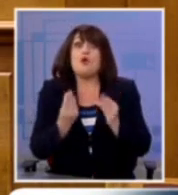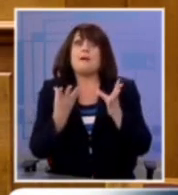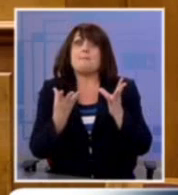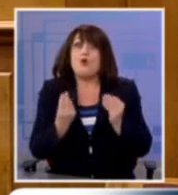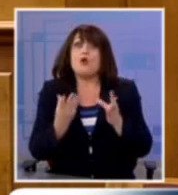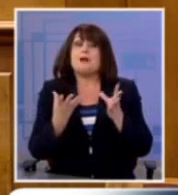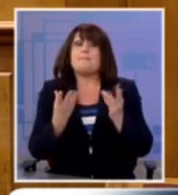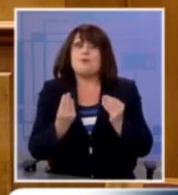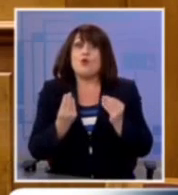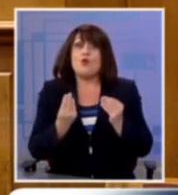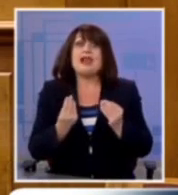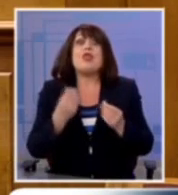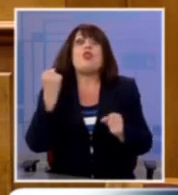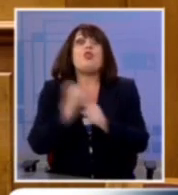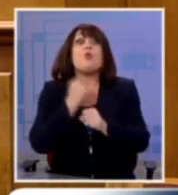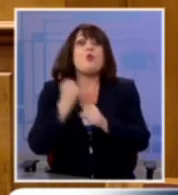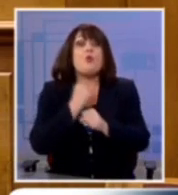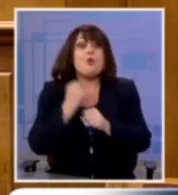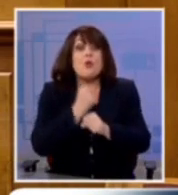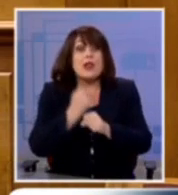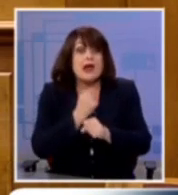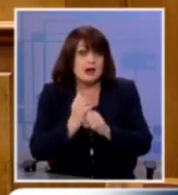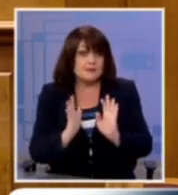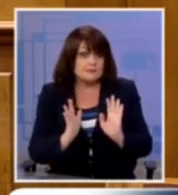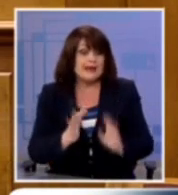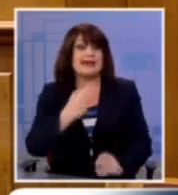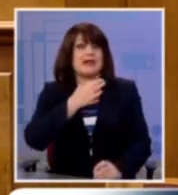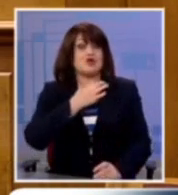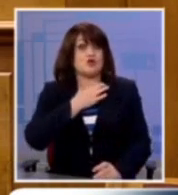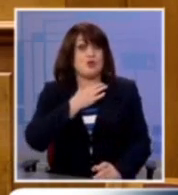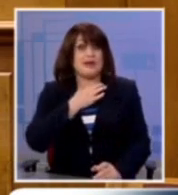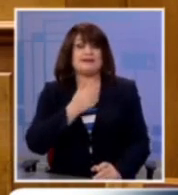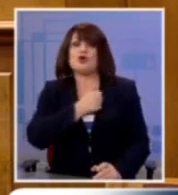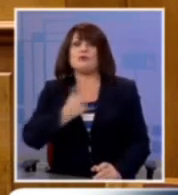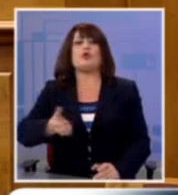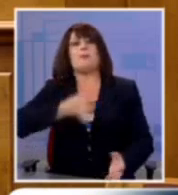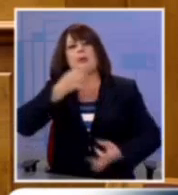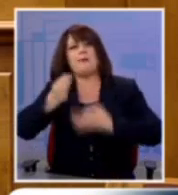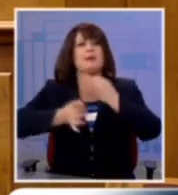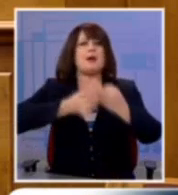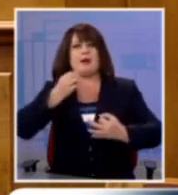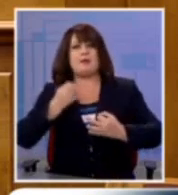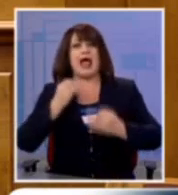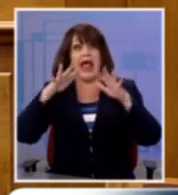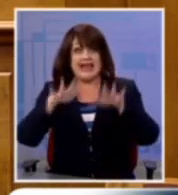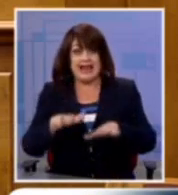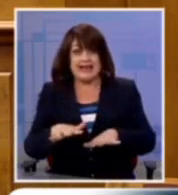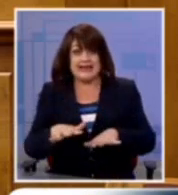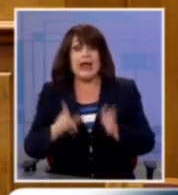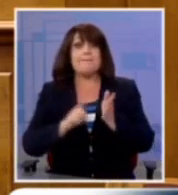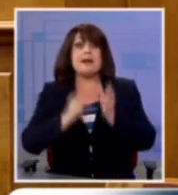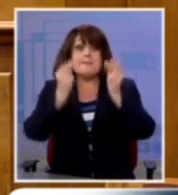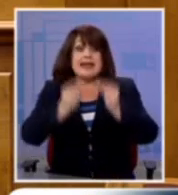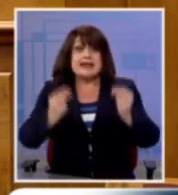πάρα πολλά, πολλή δουλειά. Χρειάζομαστε όχι να μιλάμε για την ανεργία μόνο, αλλά να λύνουμε